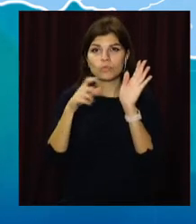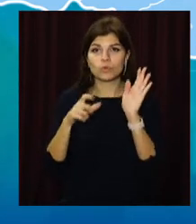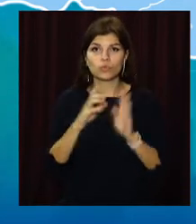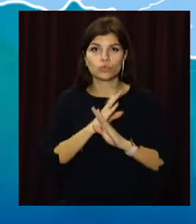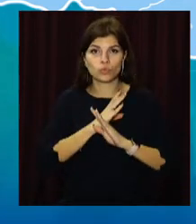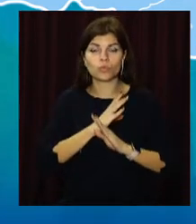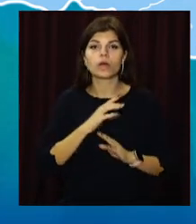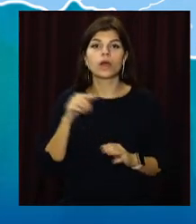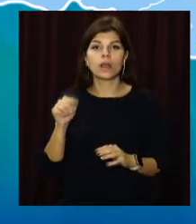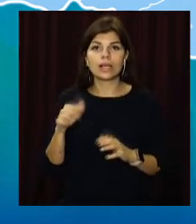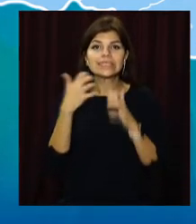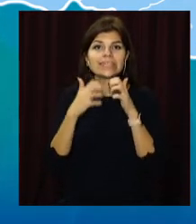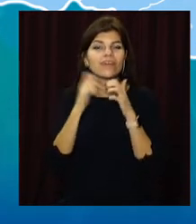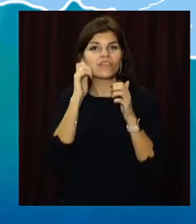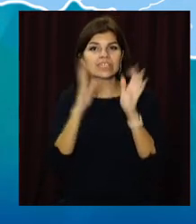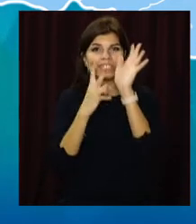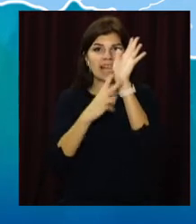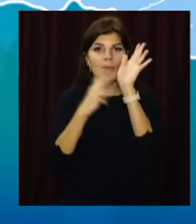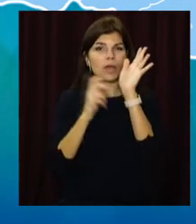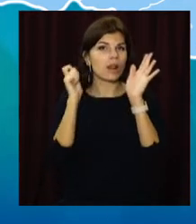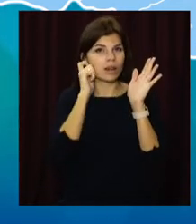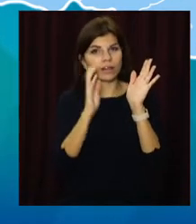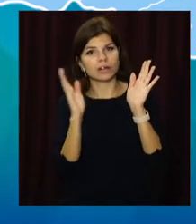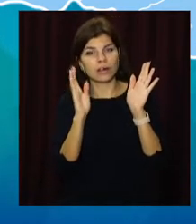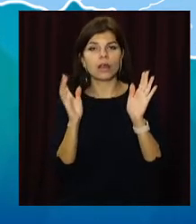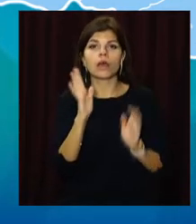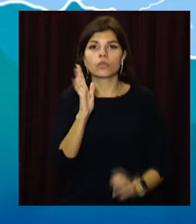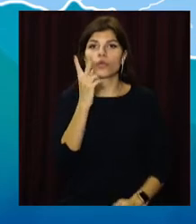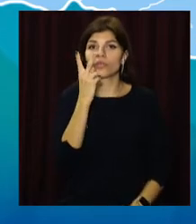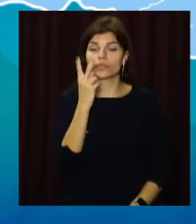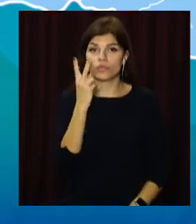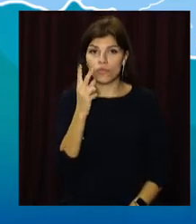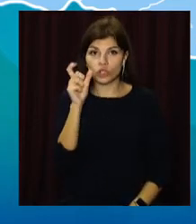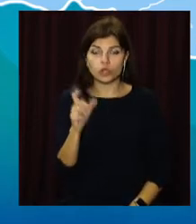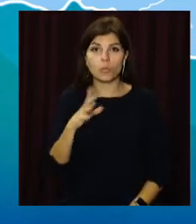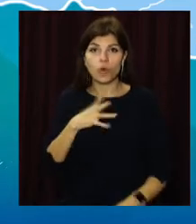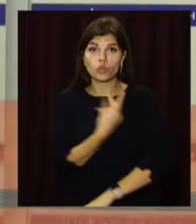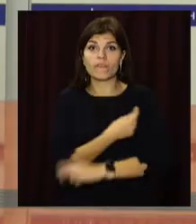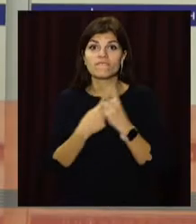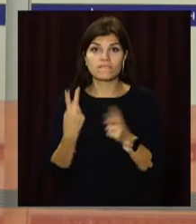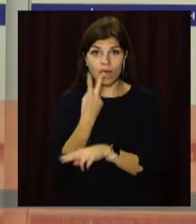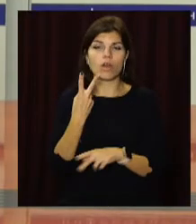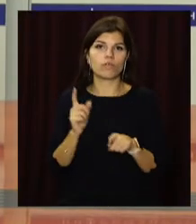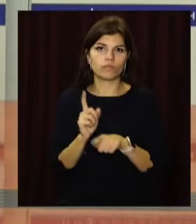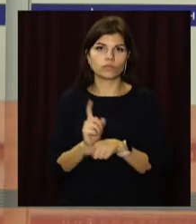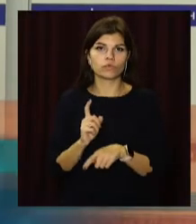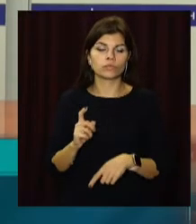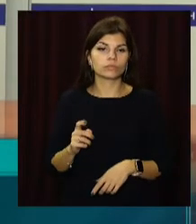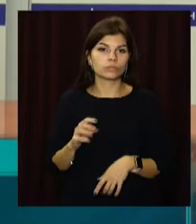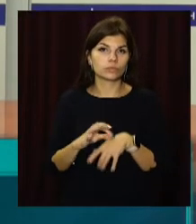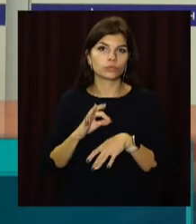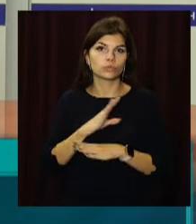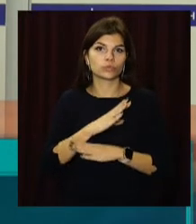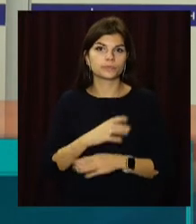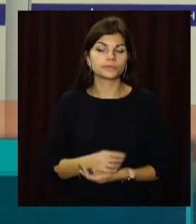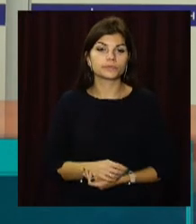пацієнтів. Їхній середній вік – 70 років. Лише двоє мали дводозну вакцинацію. На даний час завантаженість